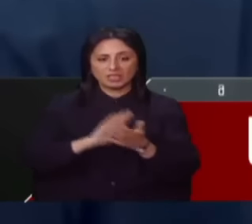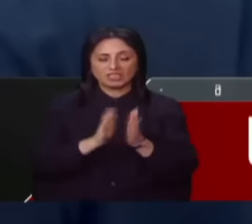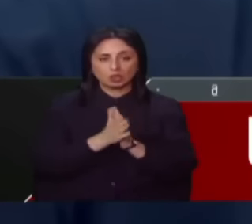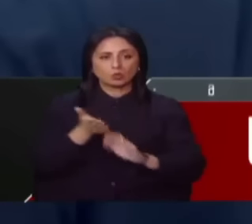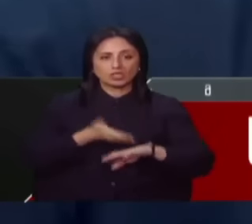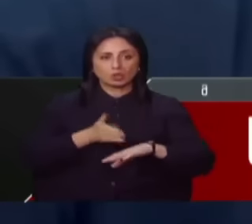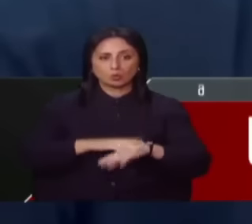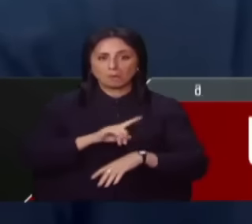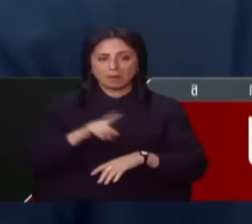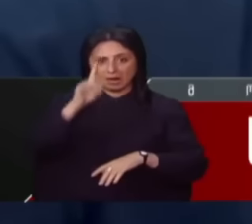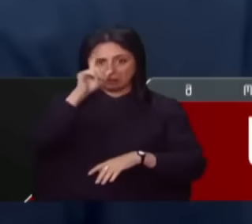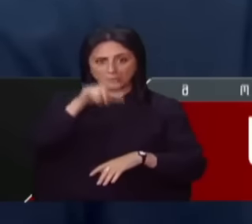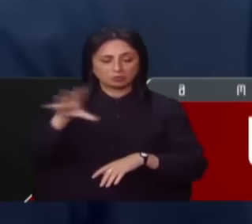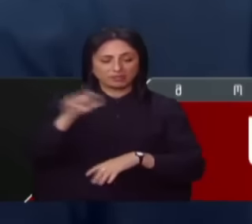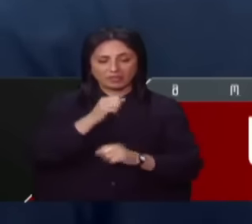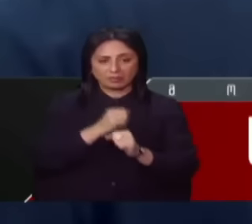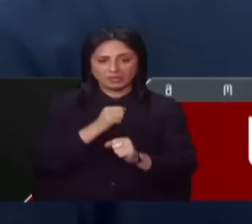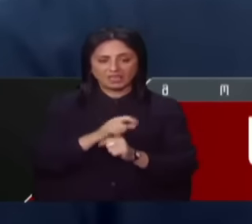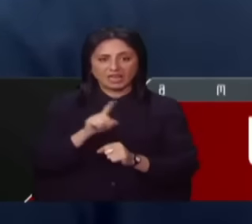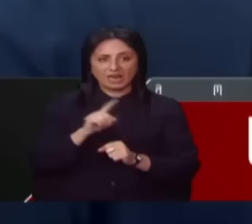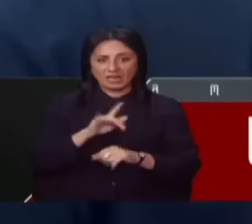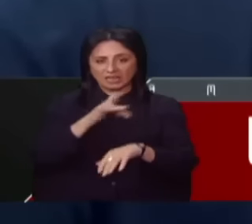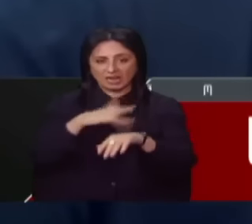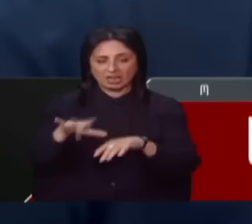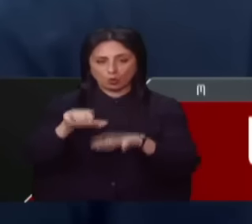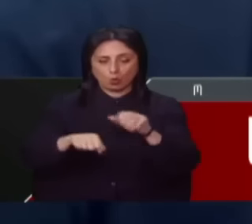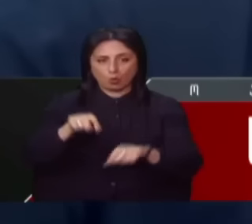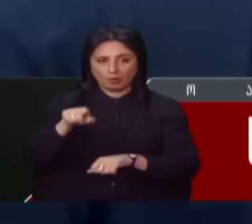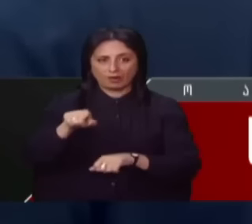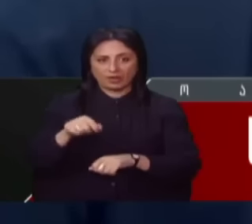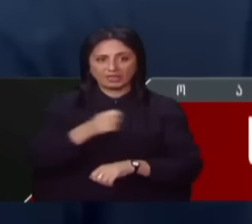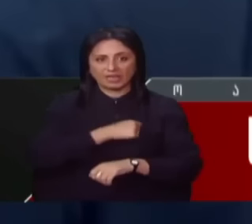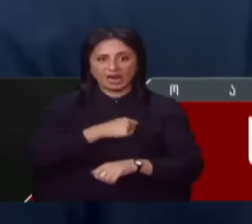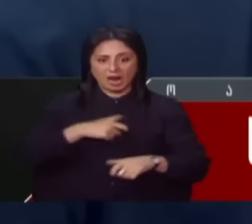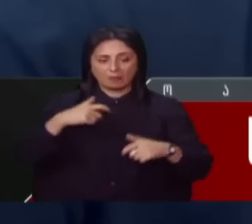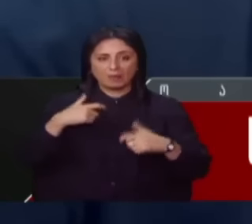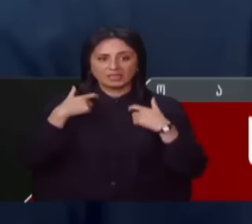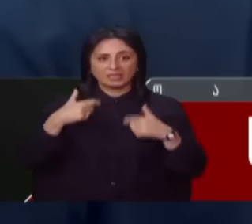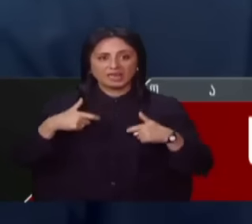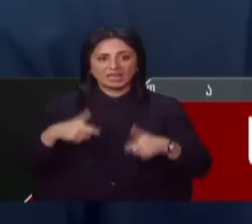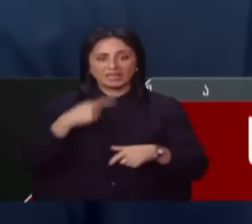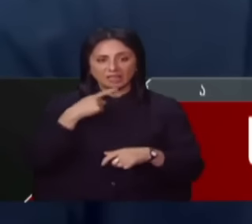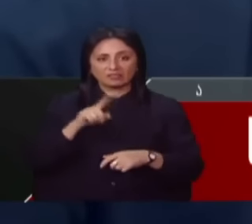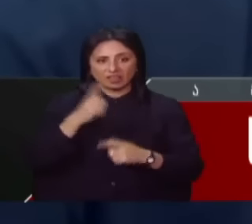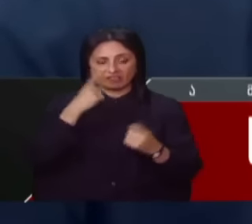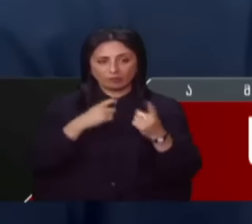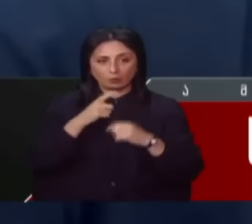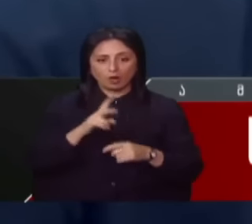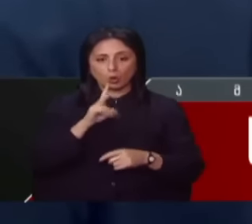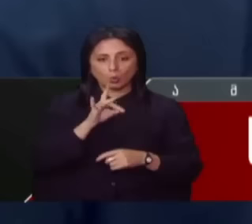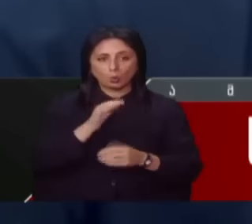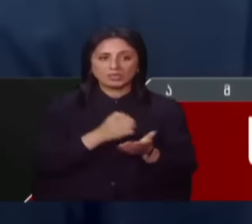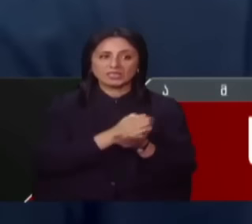situatsia rtulia magram bichebi aketeben qvelapers rata gaanadguron okupanti armiis sardalma aseve momatsoda informatsia